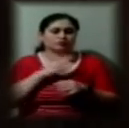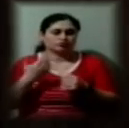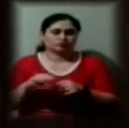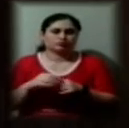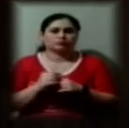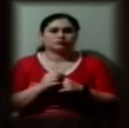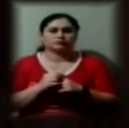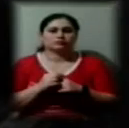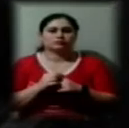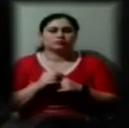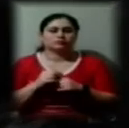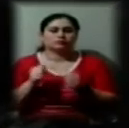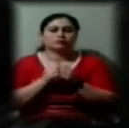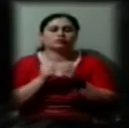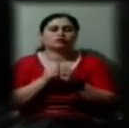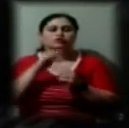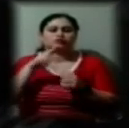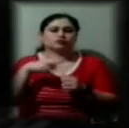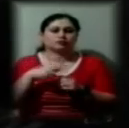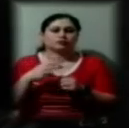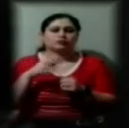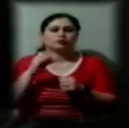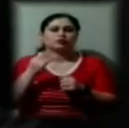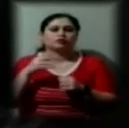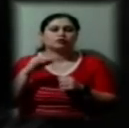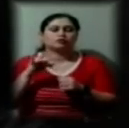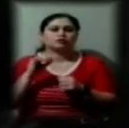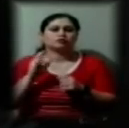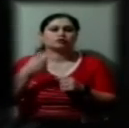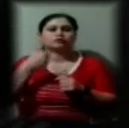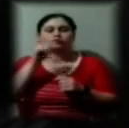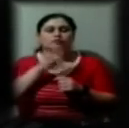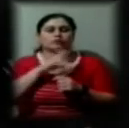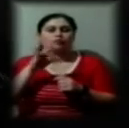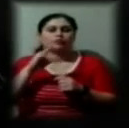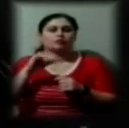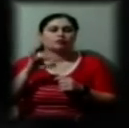возле железної дороги. Дмитро Трибушний вчора був понятим. Там був БТР, був,